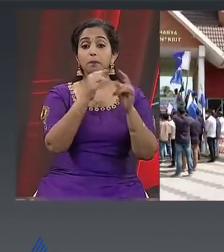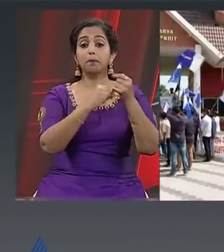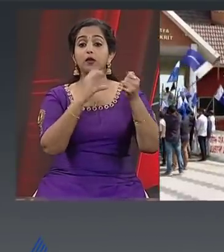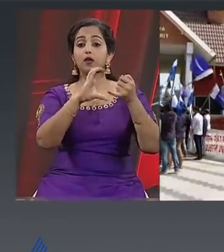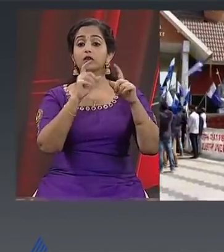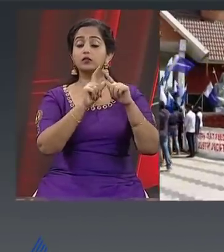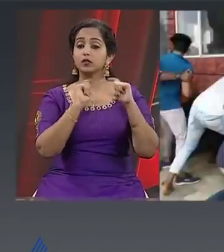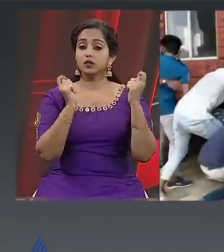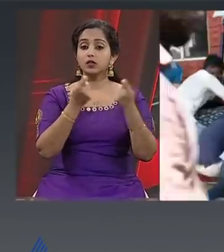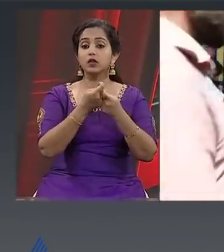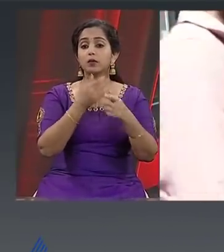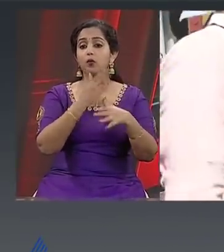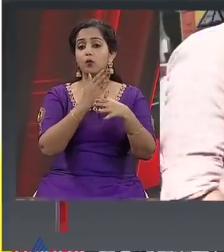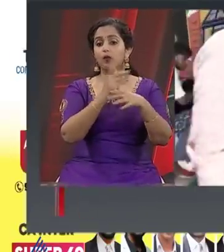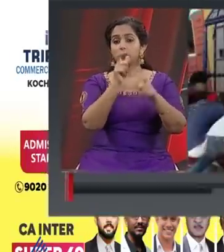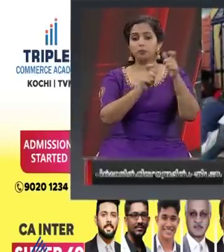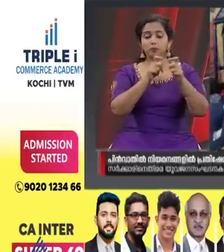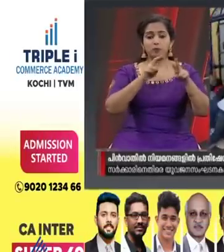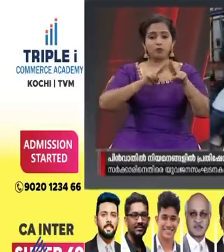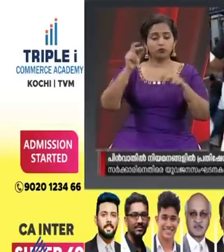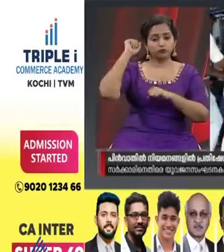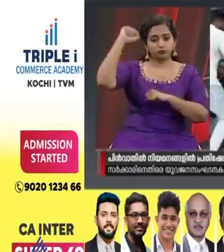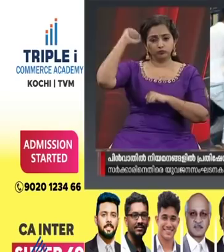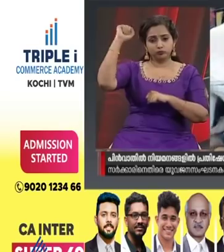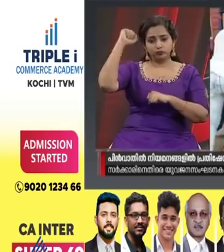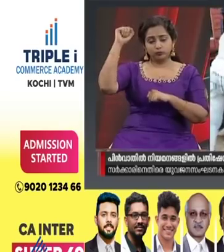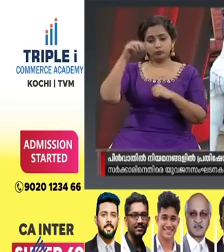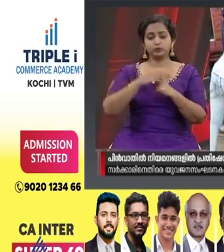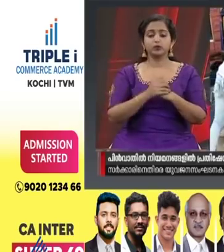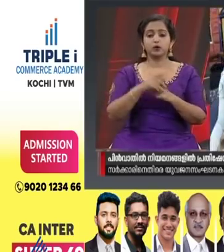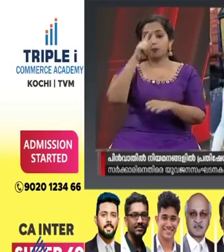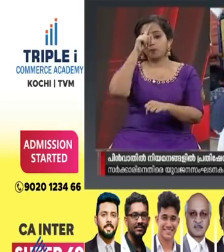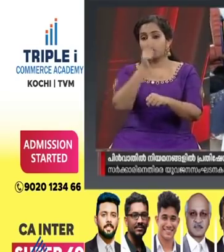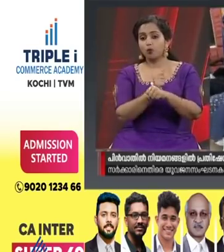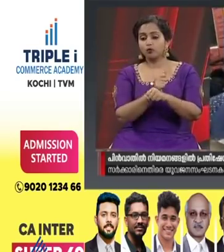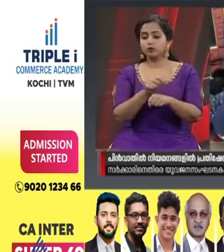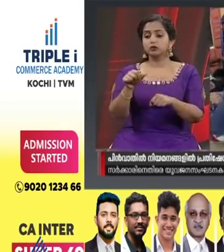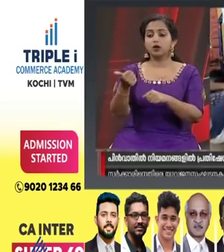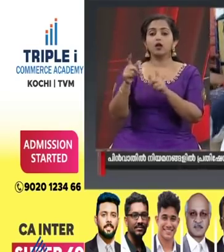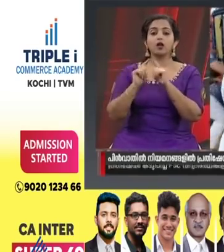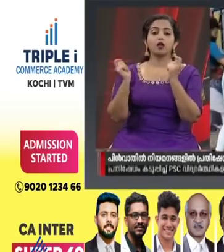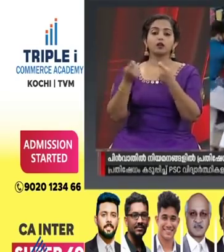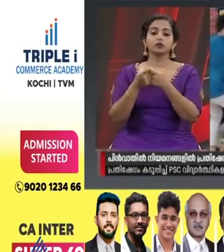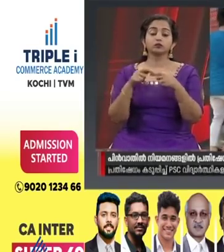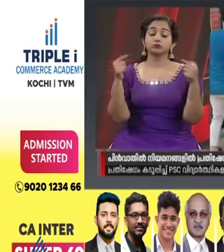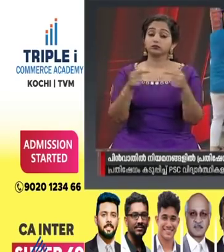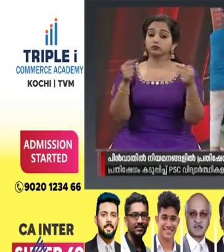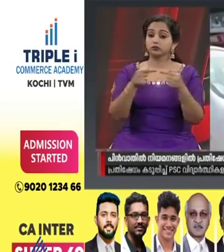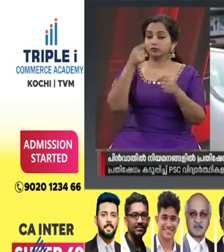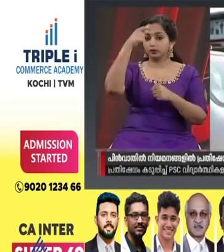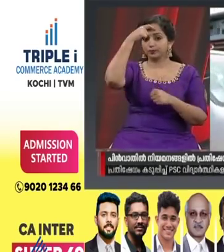കാലടി സർവകലാശാലയിലേക്ക് ക്യാമ്പസ് ഫ്രണ്ട് ഫ്രറ്റേണിറ്റി പ്രവർത്തകർ നടത്തിയ മാർച്ചിൽ പോലീസും പ്രവർത്തകരും തമ്മിൽ ഏറ്റുമുട്ടി.